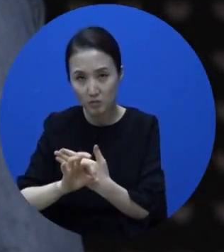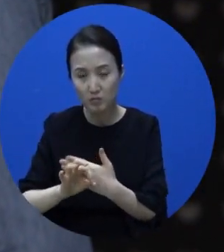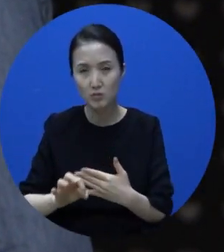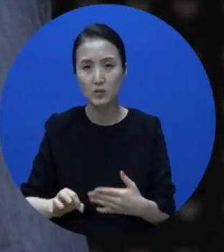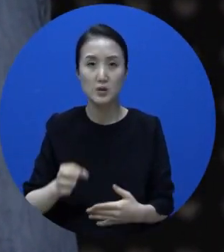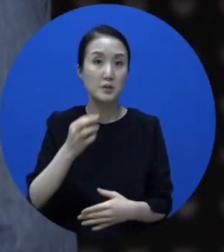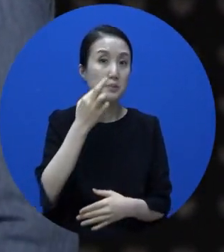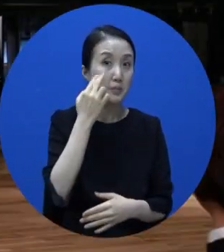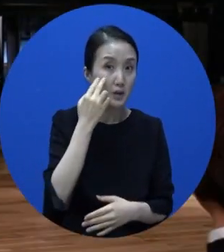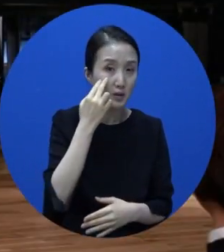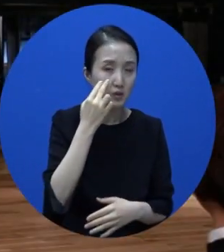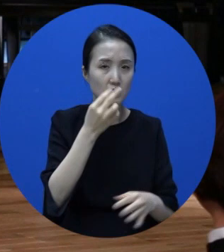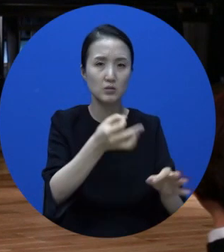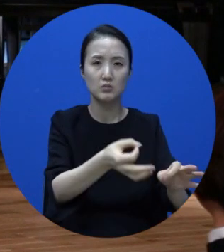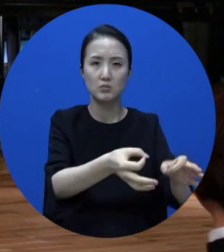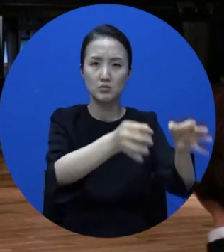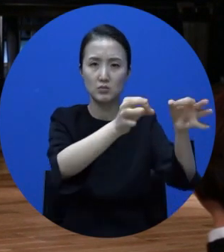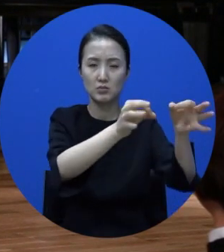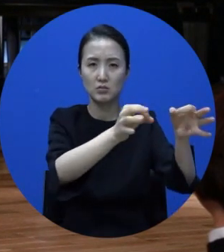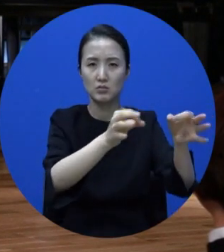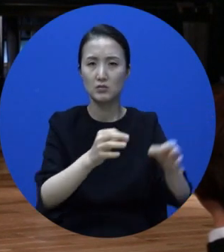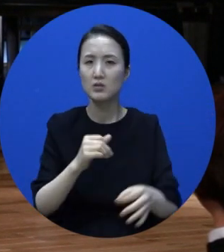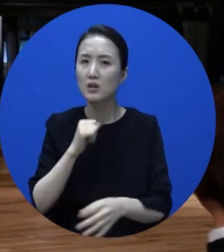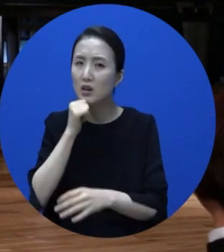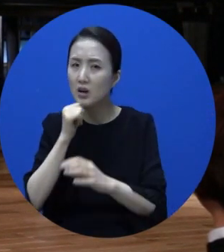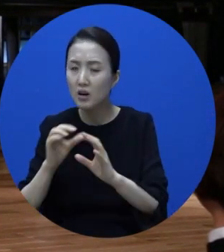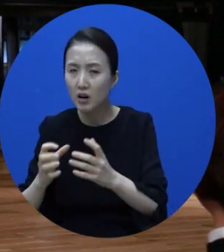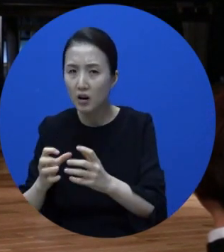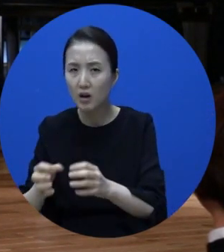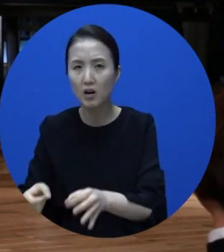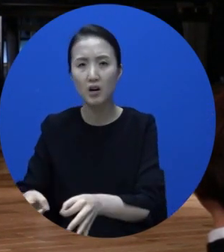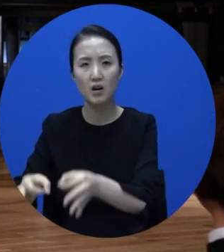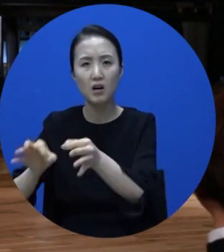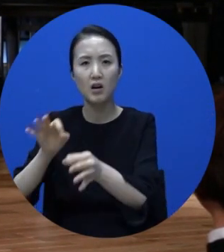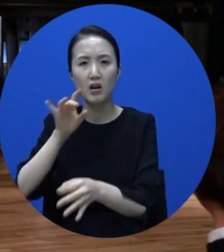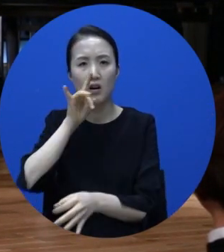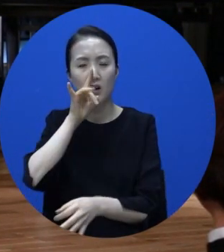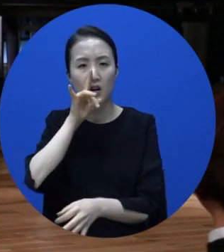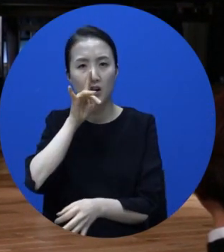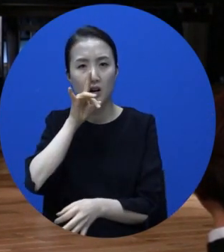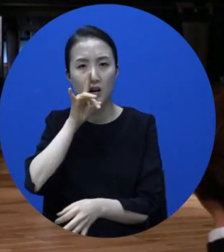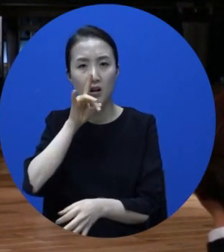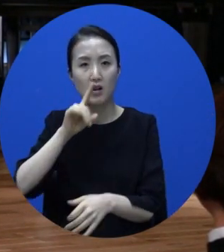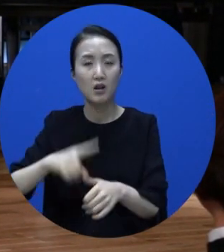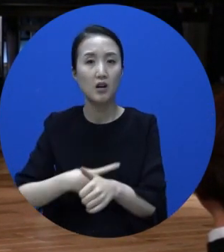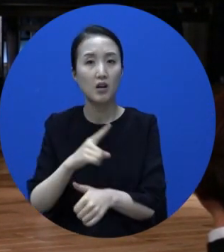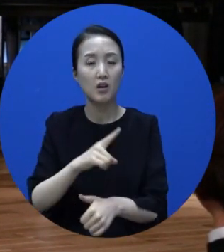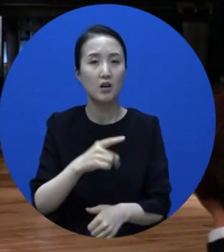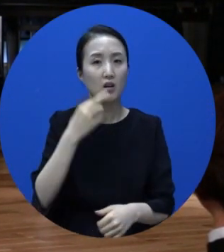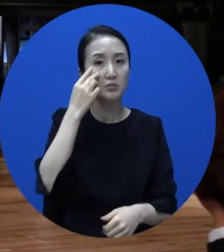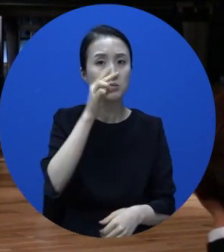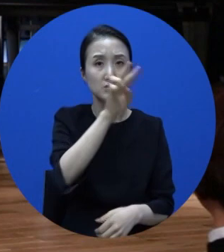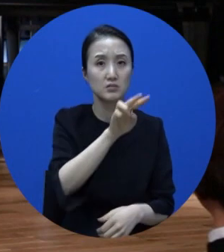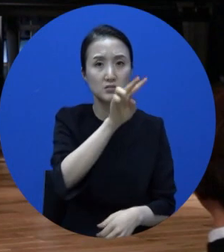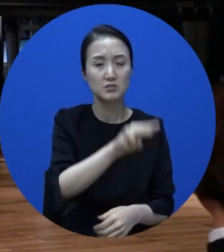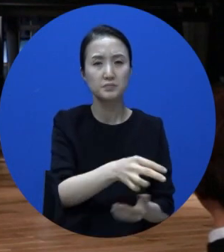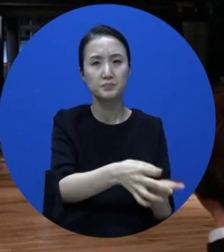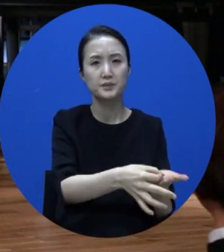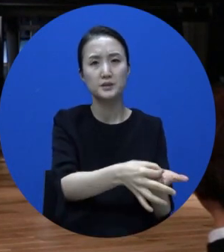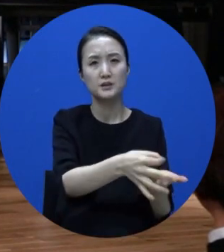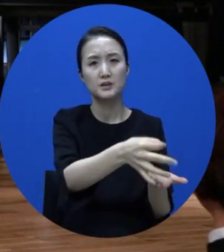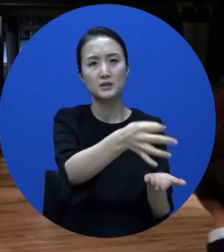데 신흥국들은 기준금리를 인상하지 못하니까 달러화의 가치는 올라가는데 상대적으로